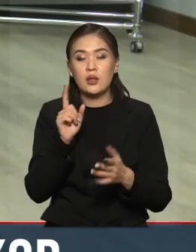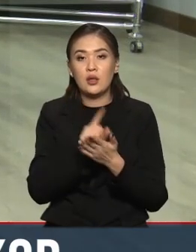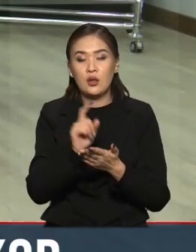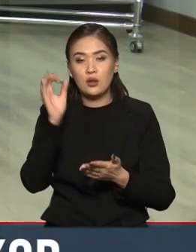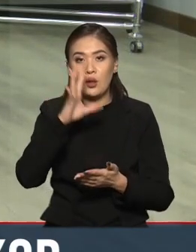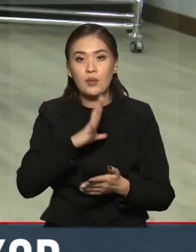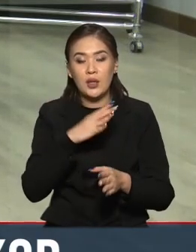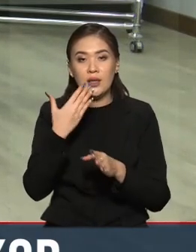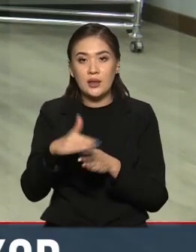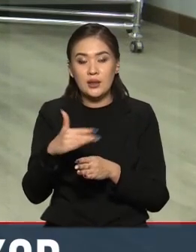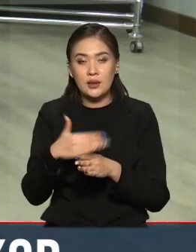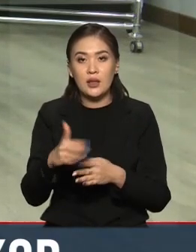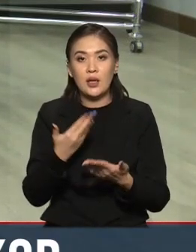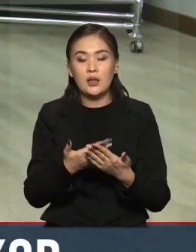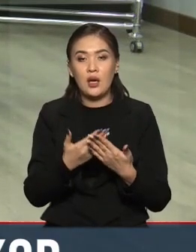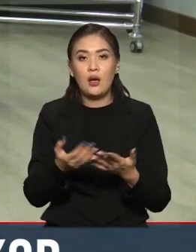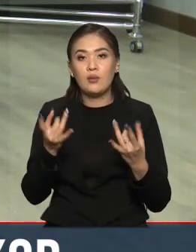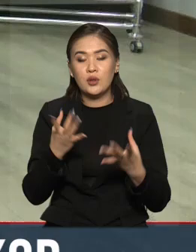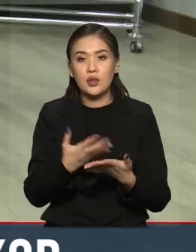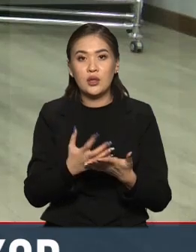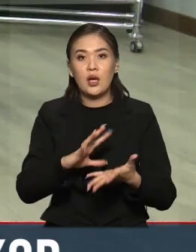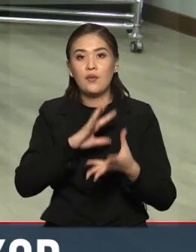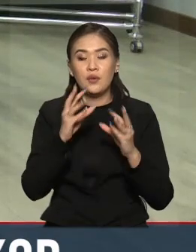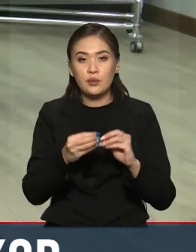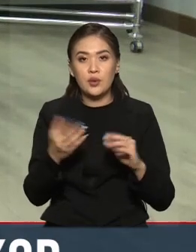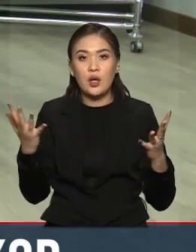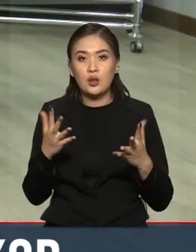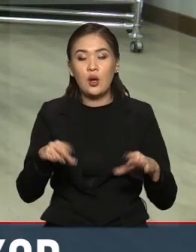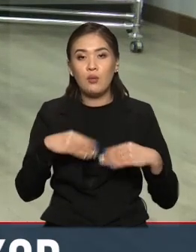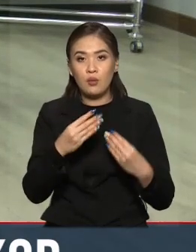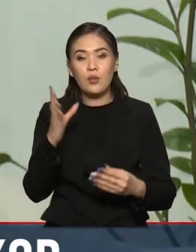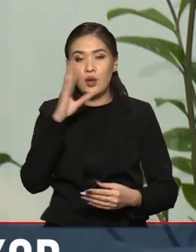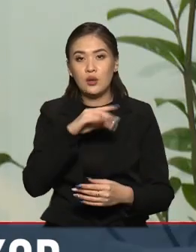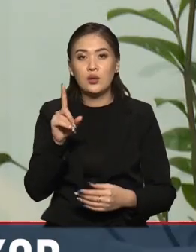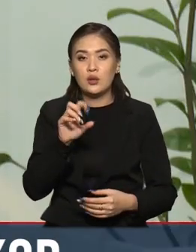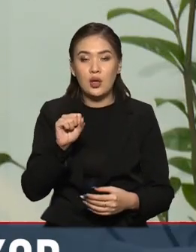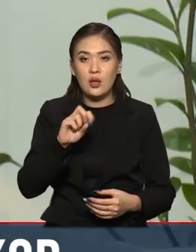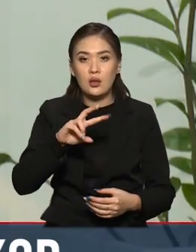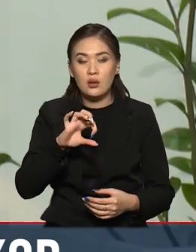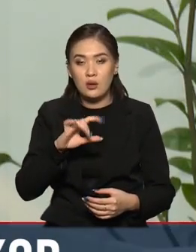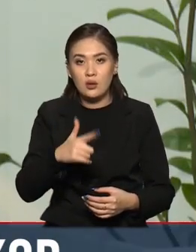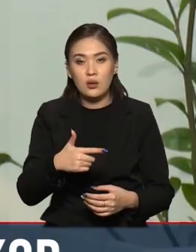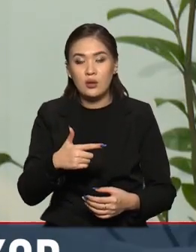кредиты, обычно те стандартные кредиты, которые идут и так далее, под залог. Вот